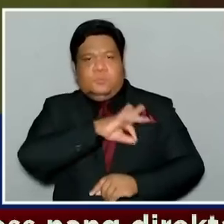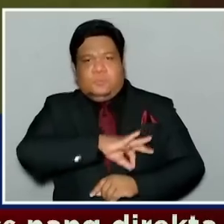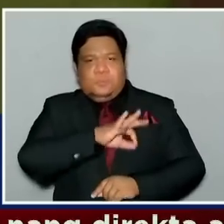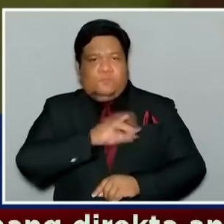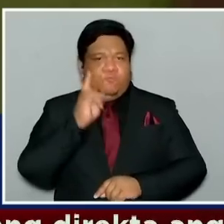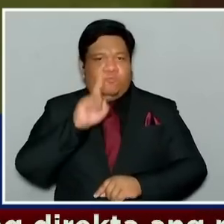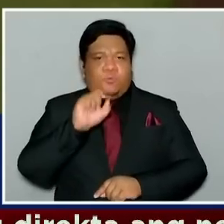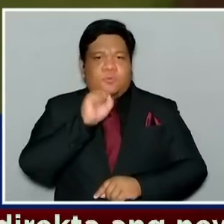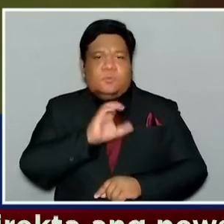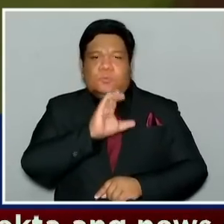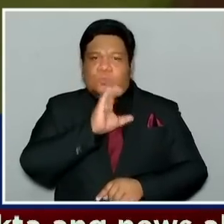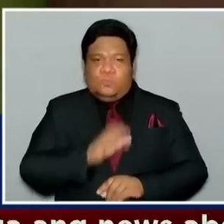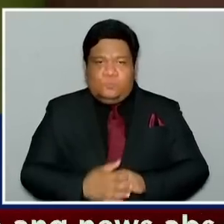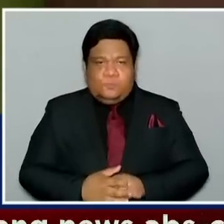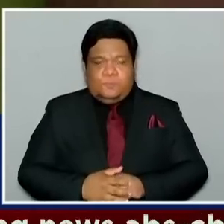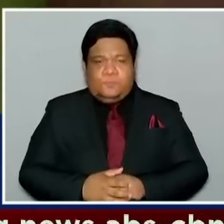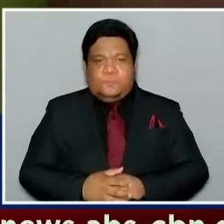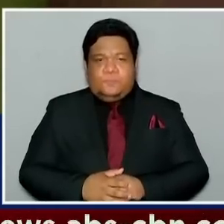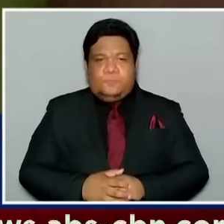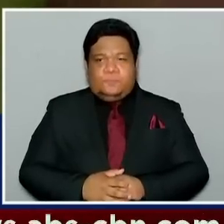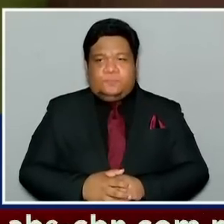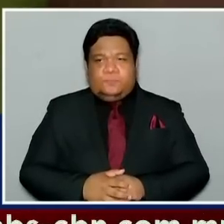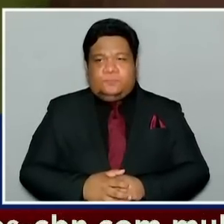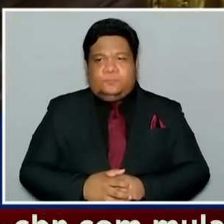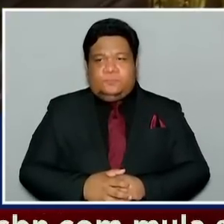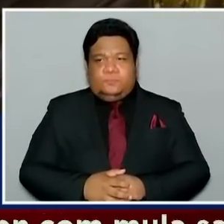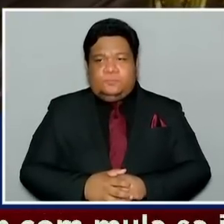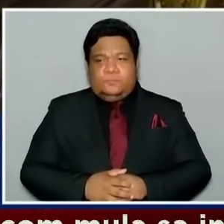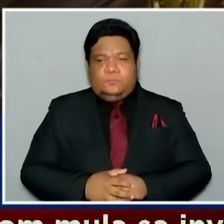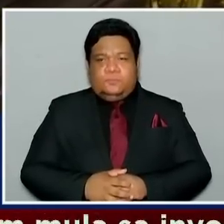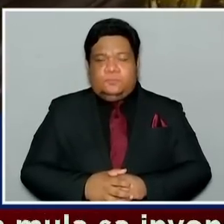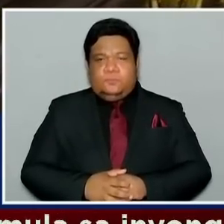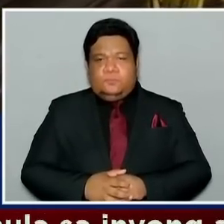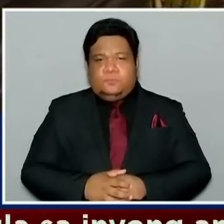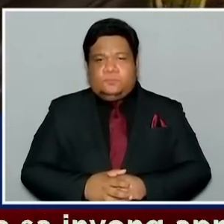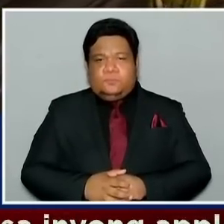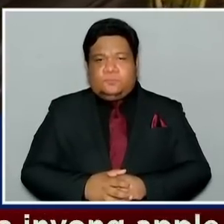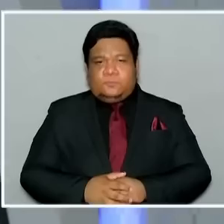senior citizens. Jack Batalyones, ABS-CBN News.